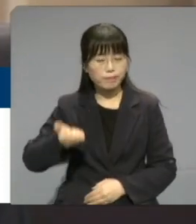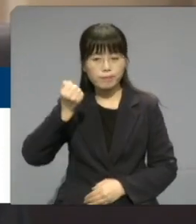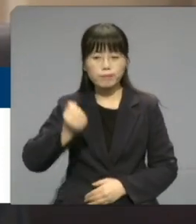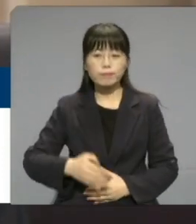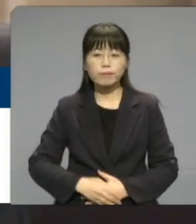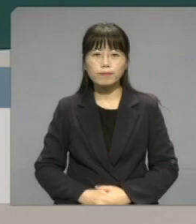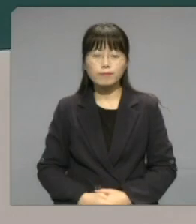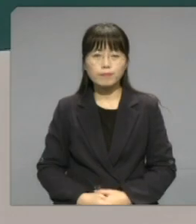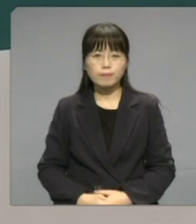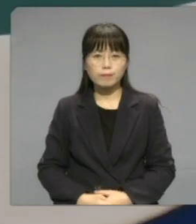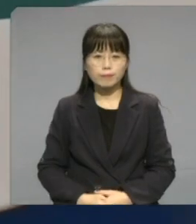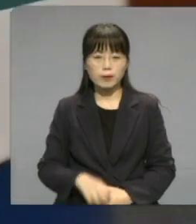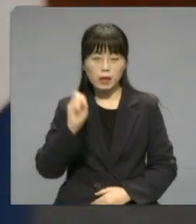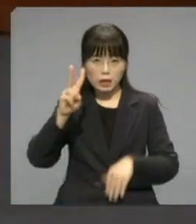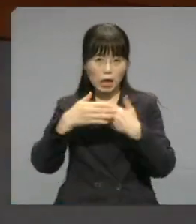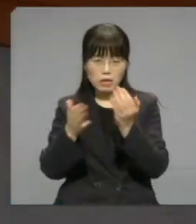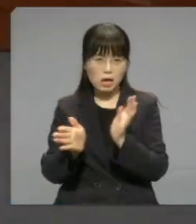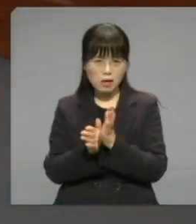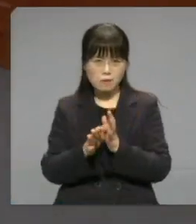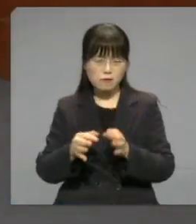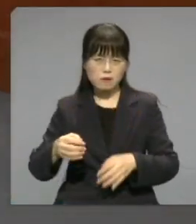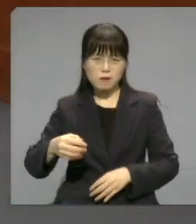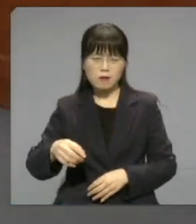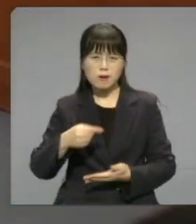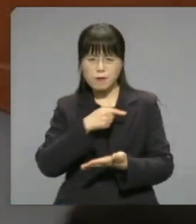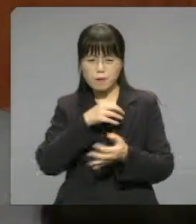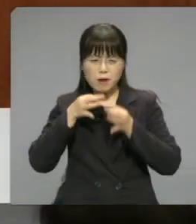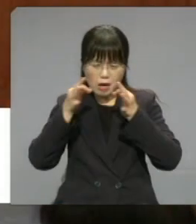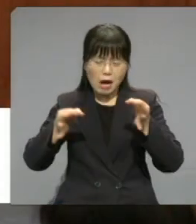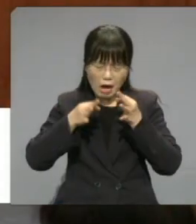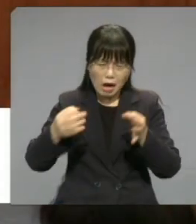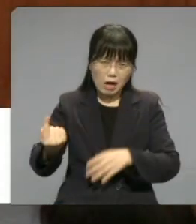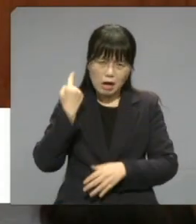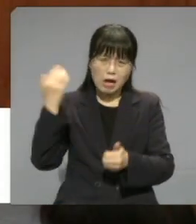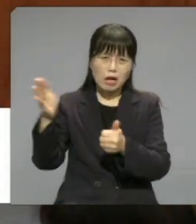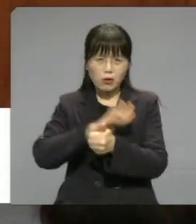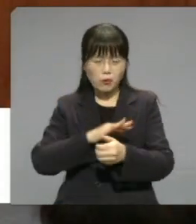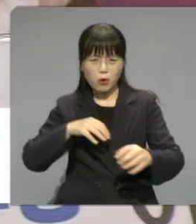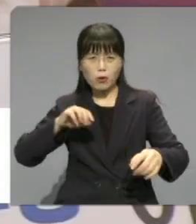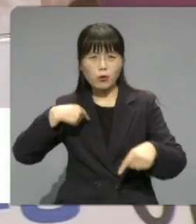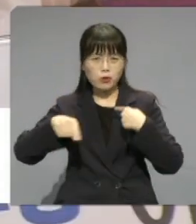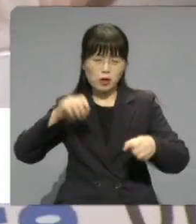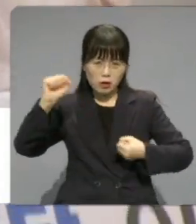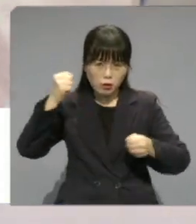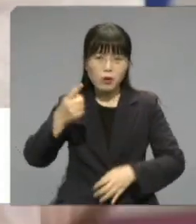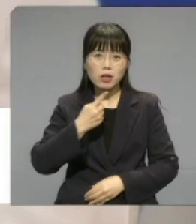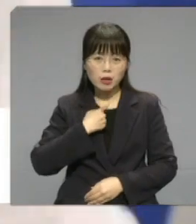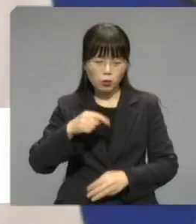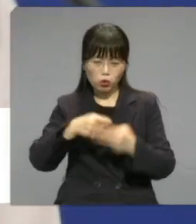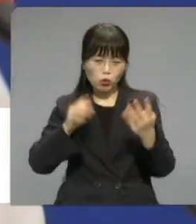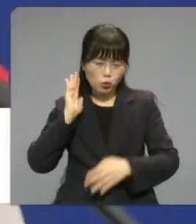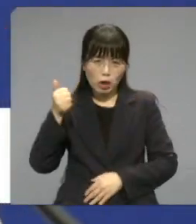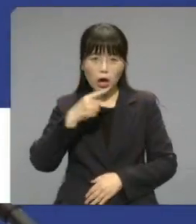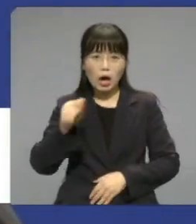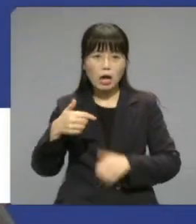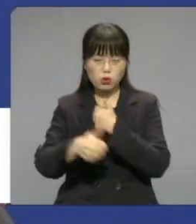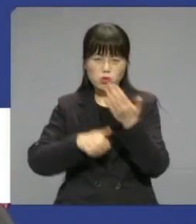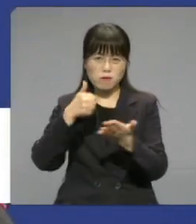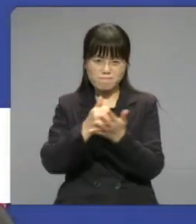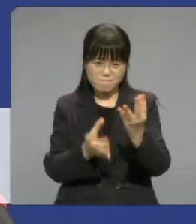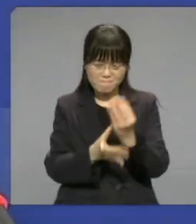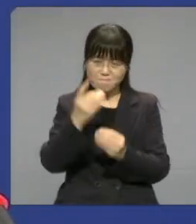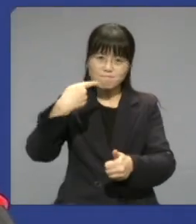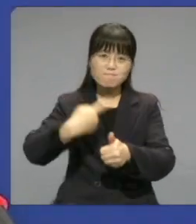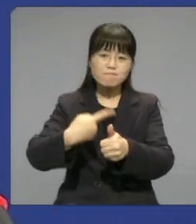된다고 생각합니다. 야당은 절규하는 피해 국민들을 배경으로 정치 쇼를 했다며 윤 대통령과 한 위원장을